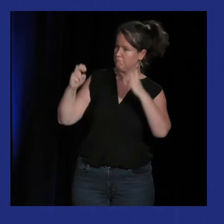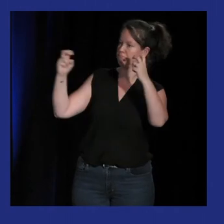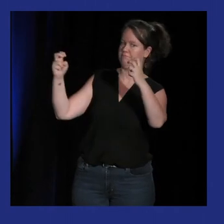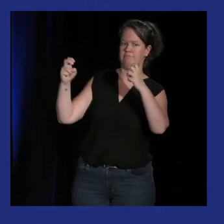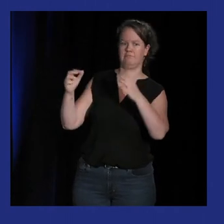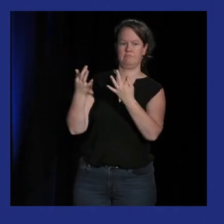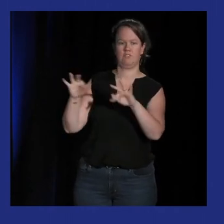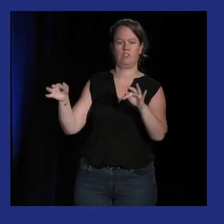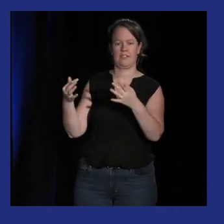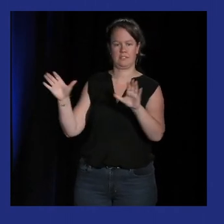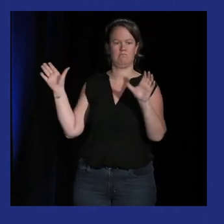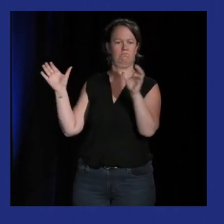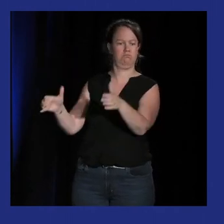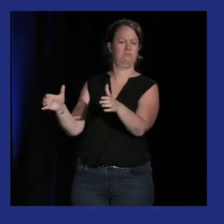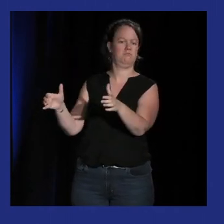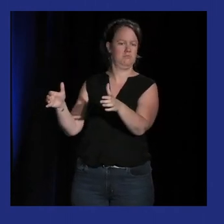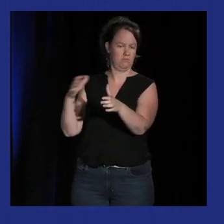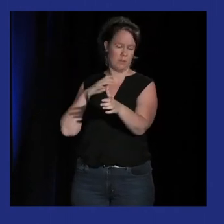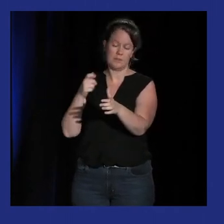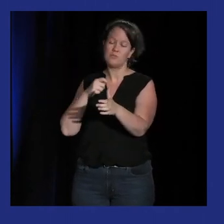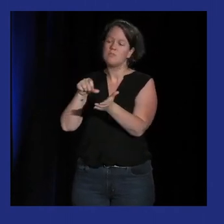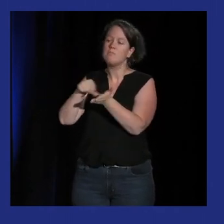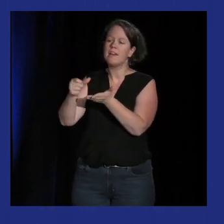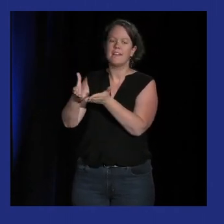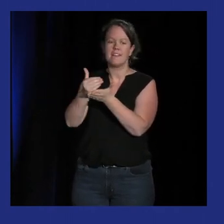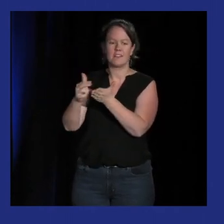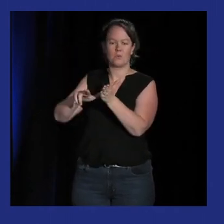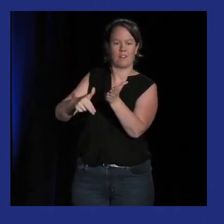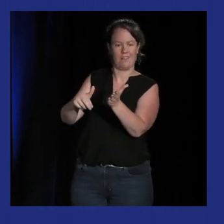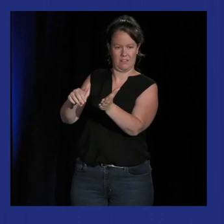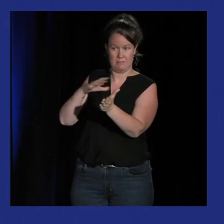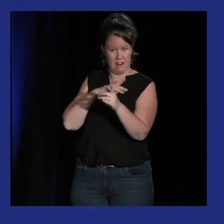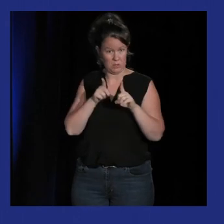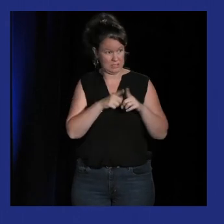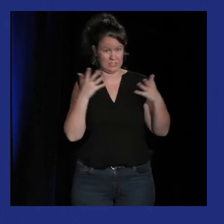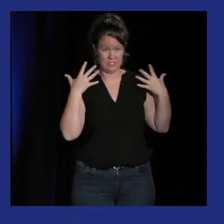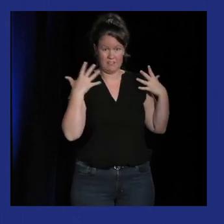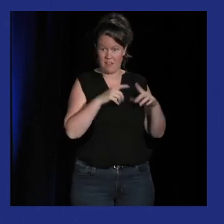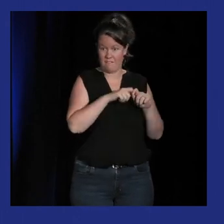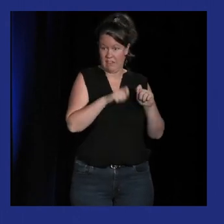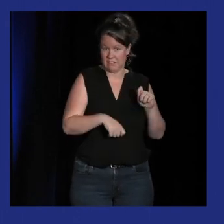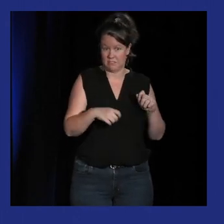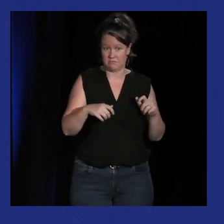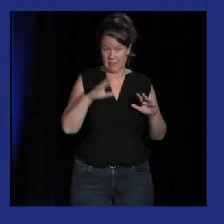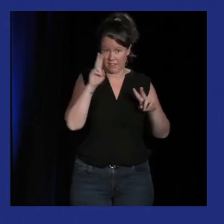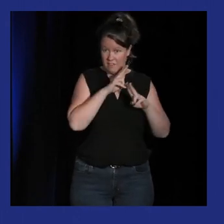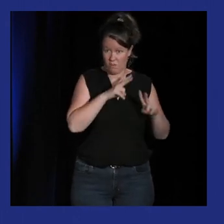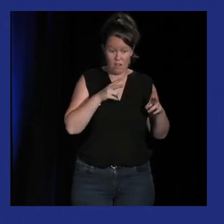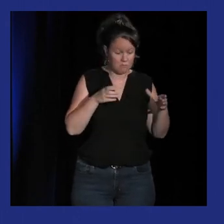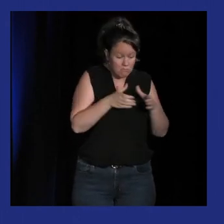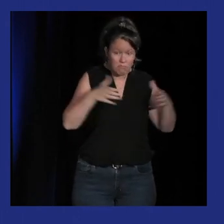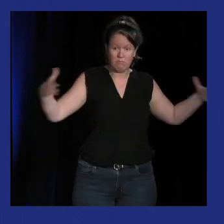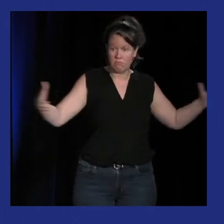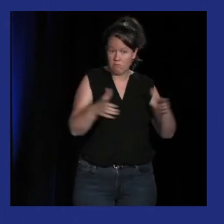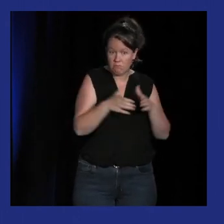on paye plus de gens mais en vérité il y a plein de frais fixes qui fait que même s'il y avait que quatre personnes sur scène en vérité les prix des places ne changeraient pratiquement pas parce